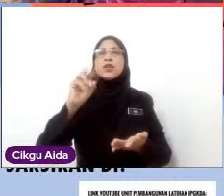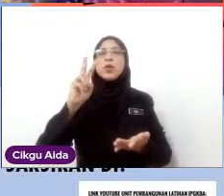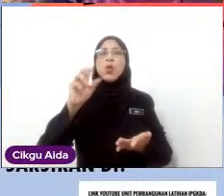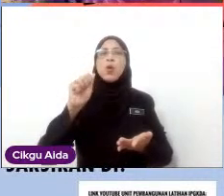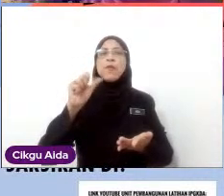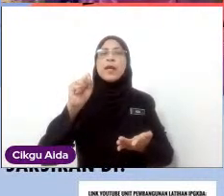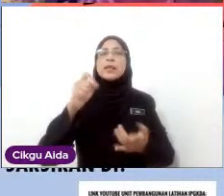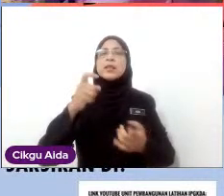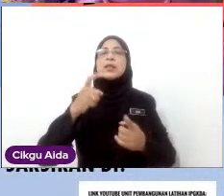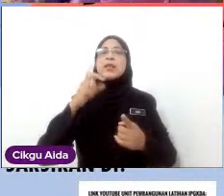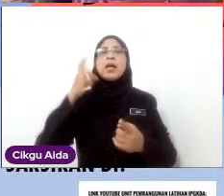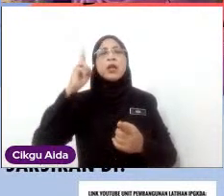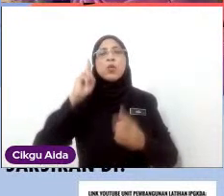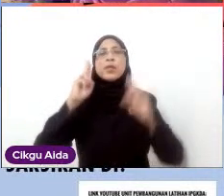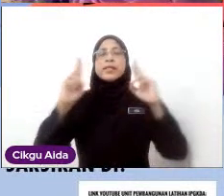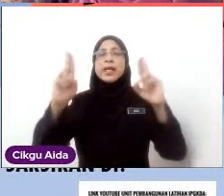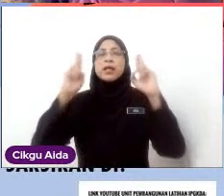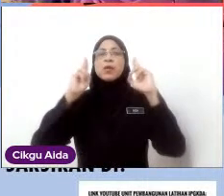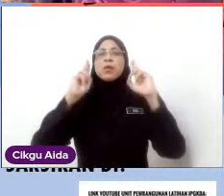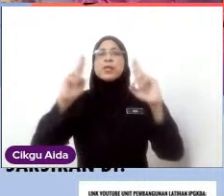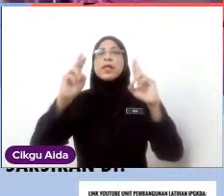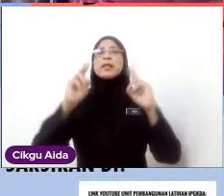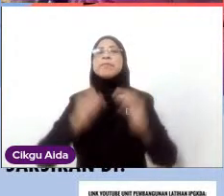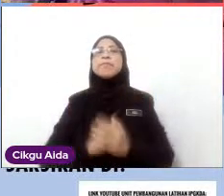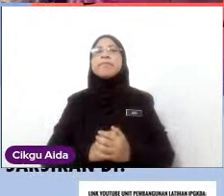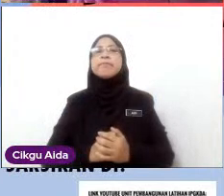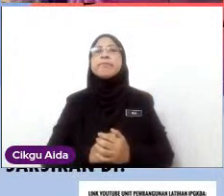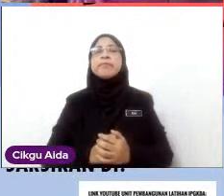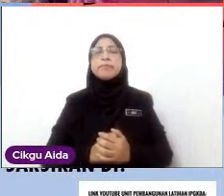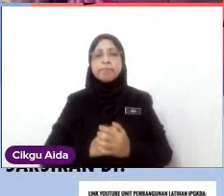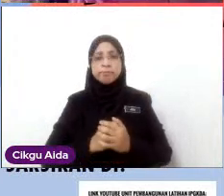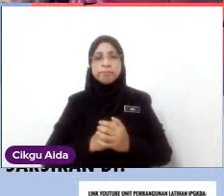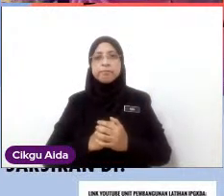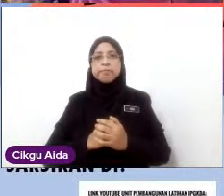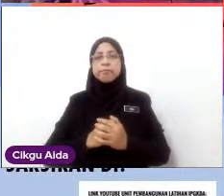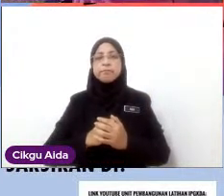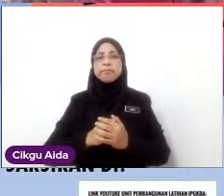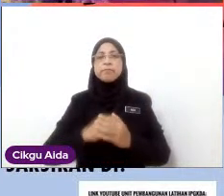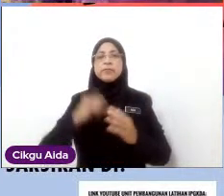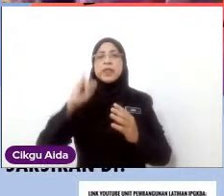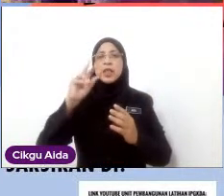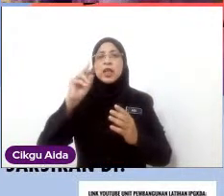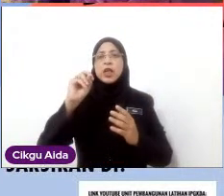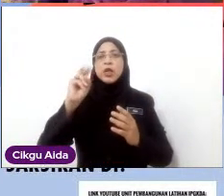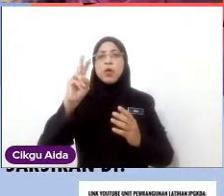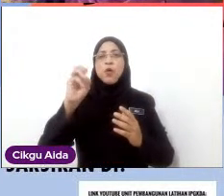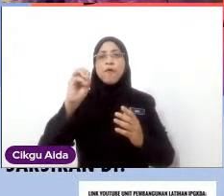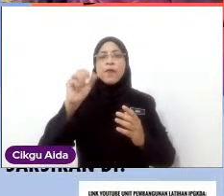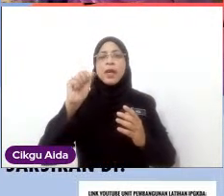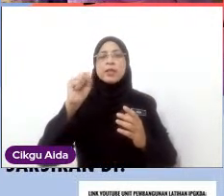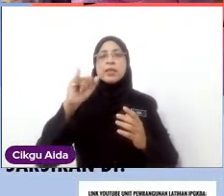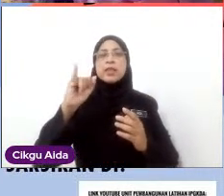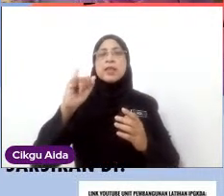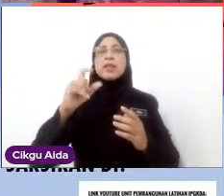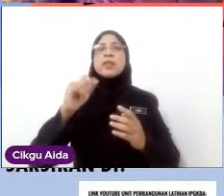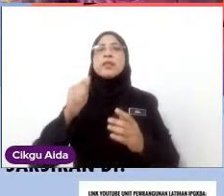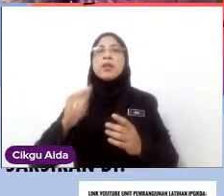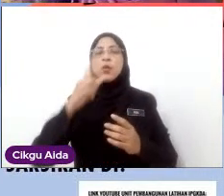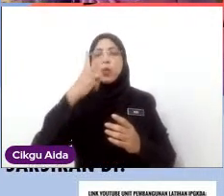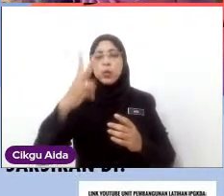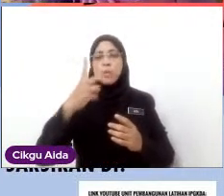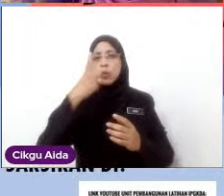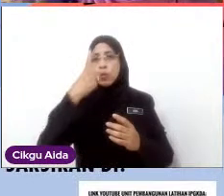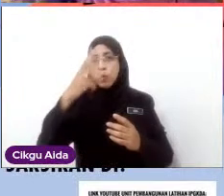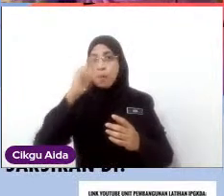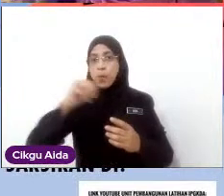Sekolah kami. Okay, Ustaz Amin ni sebenarnya sangat kreatif lah. Dia punya inovasi tu, ya Allah, banyak sangat. So saya kongsikan salah satu. Sebab inovasi dia